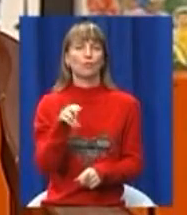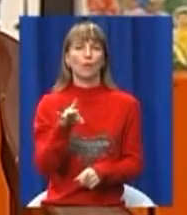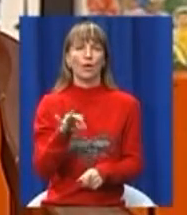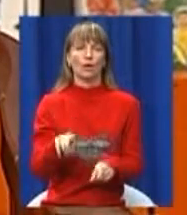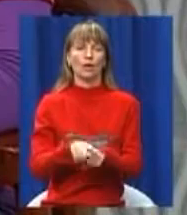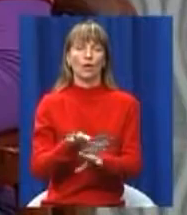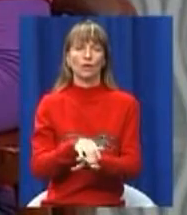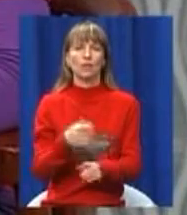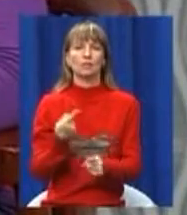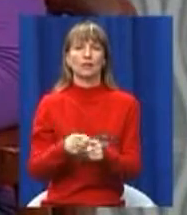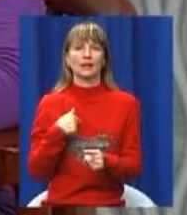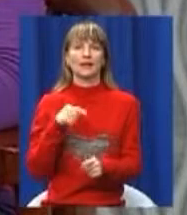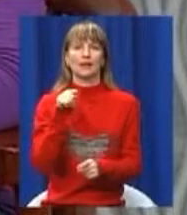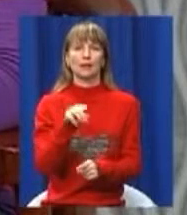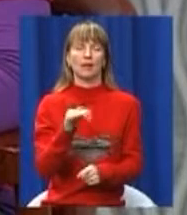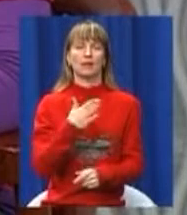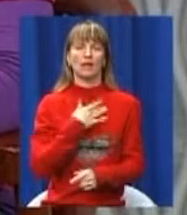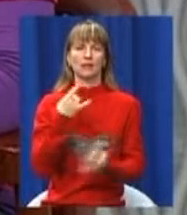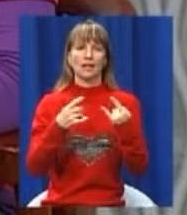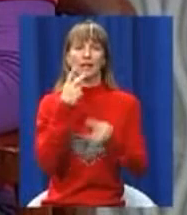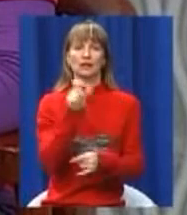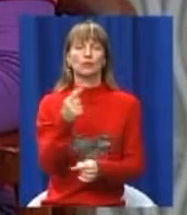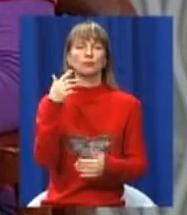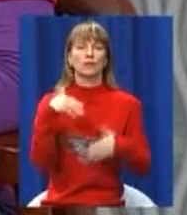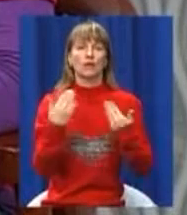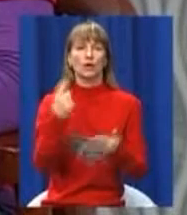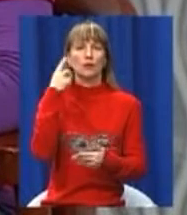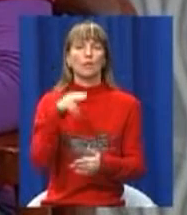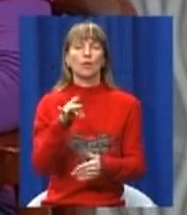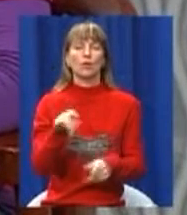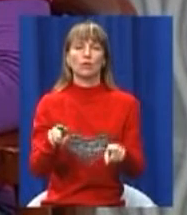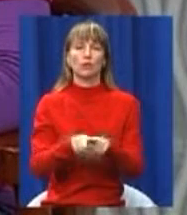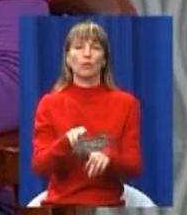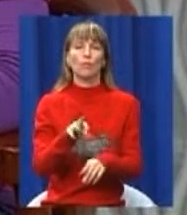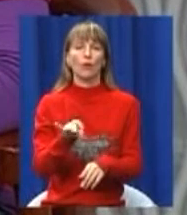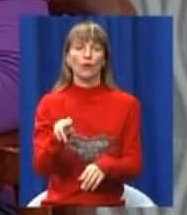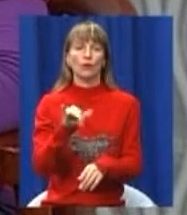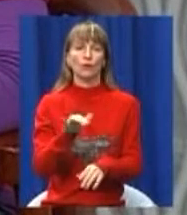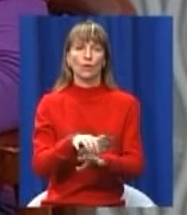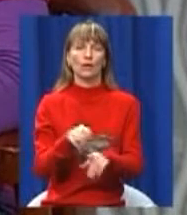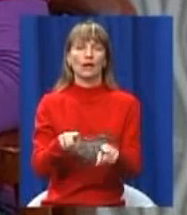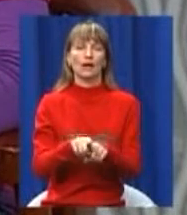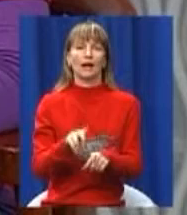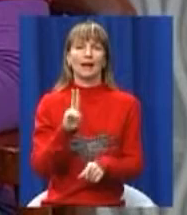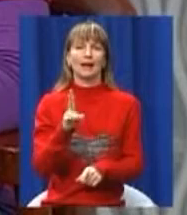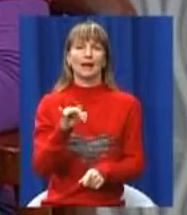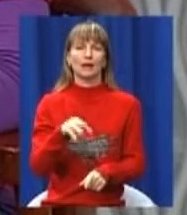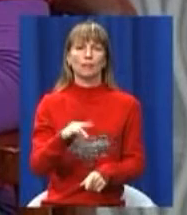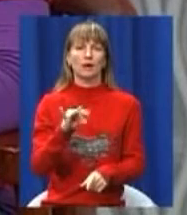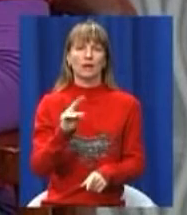не чула. Тож я тобі і нашим телеглядачам пропоную дізнатися про такого породу котика, як кимрик. Дивимося.